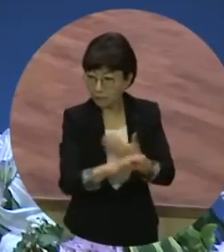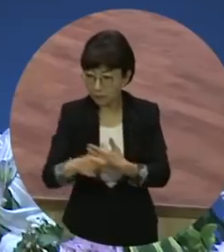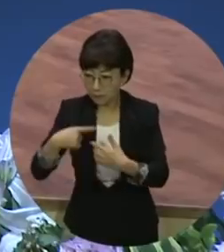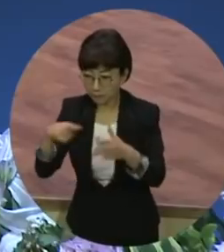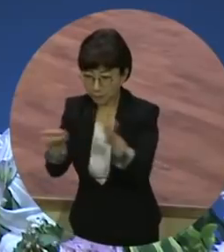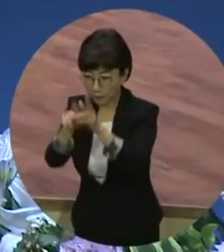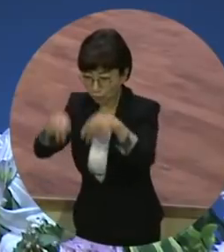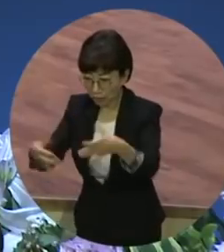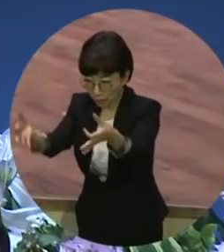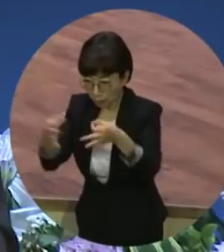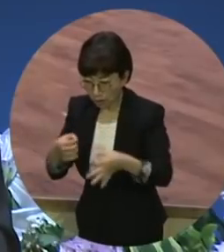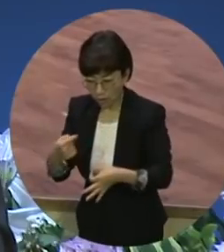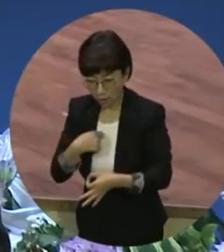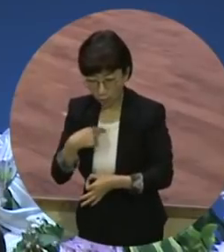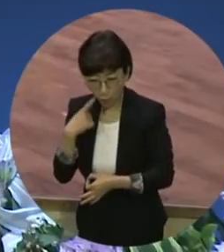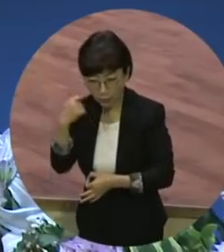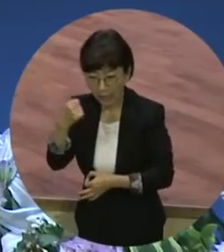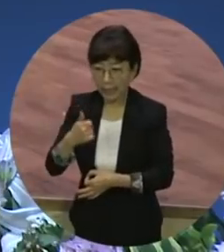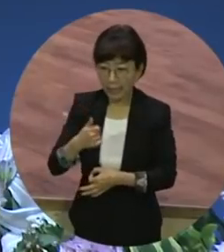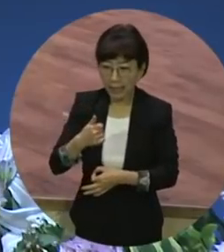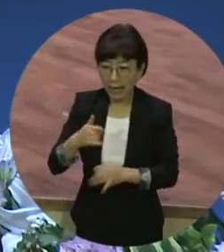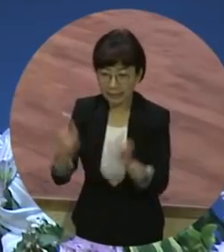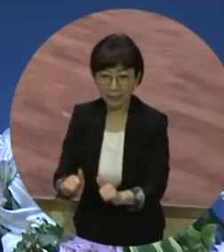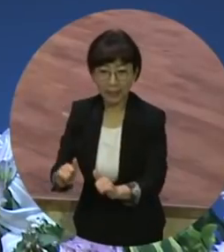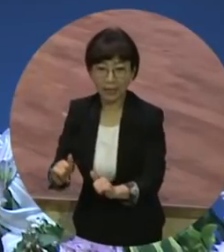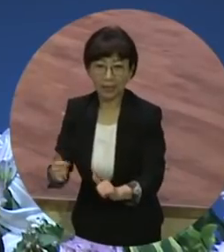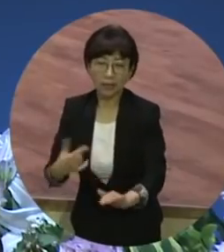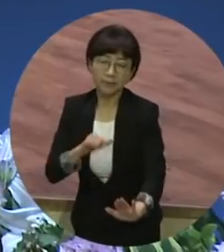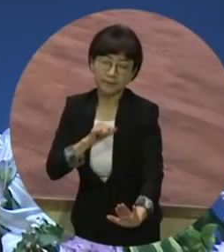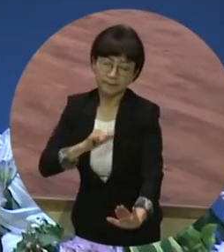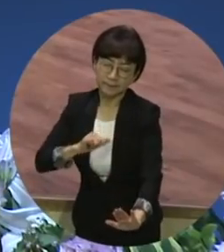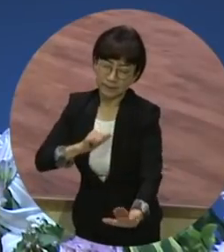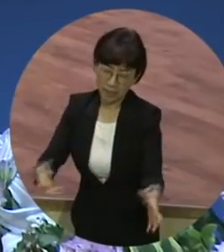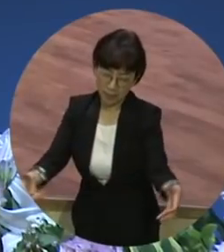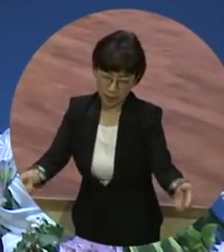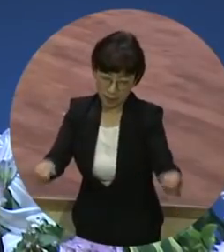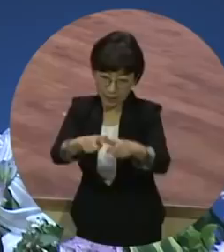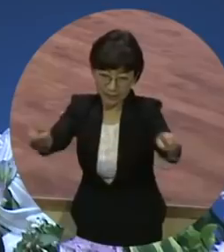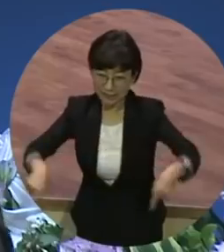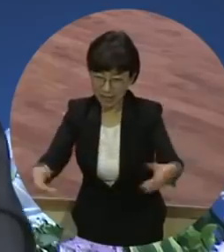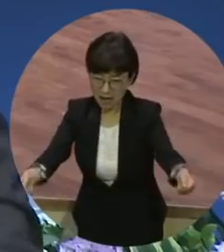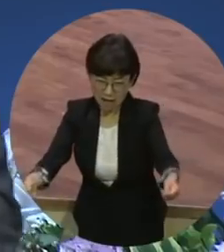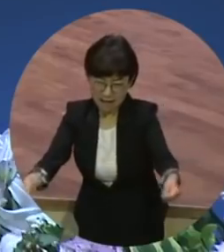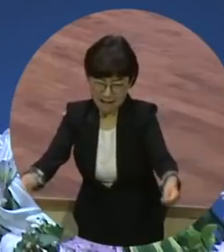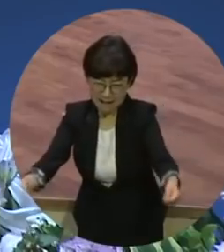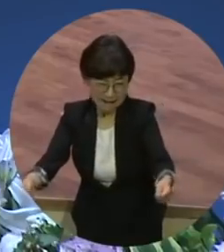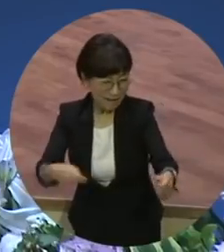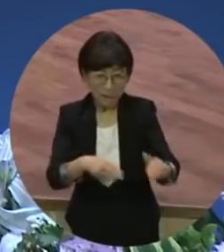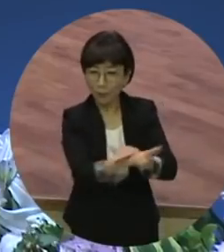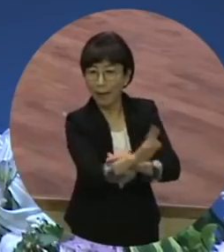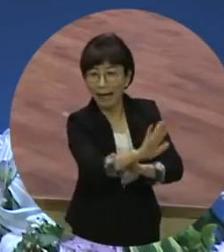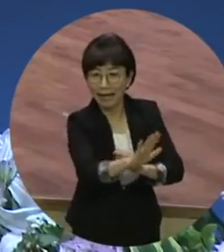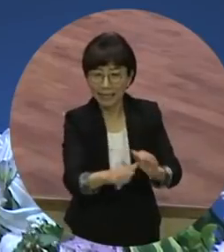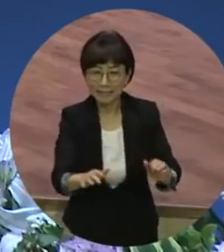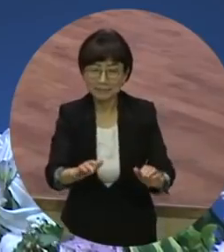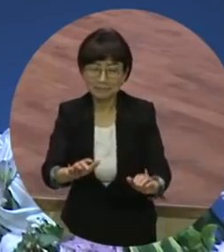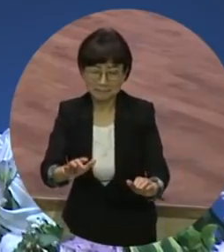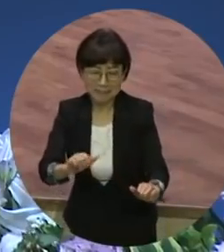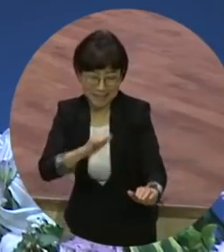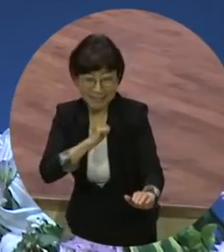나갔어. 이게 여러분 정체성이라. 그래서 내가 사장님한테 여쭤봤어.